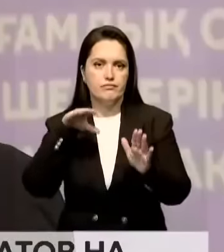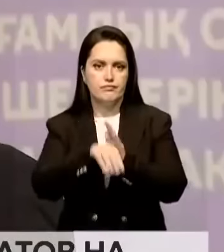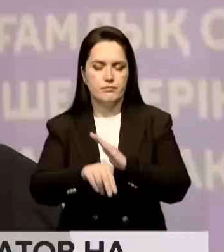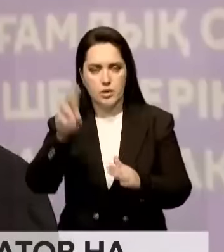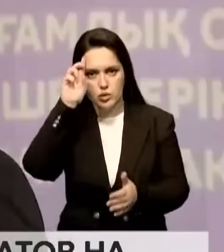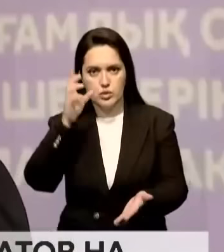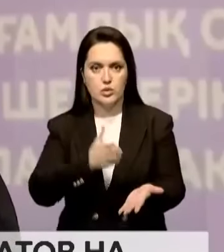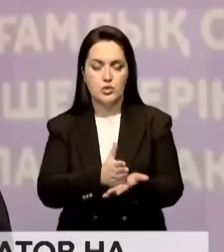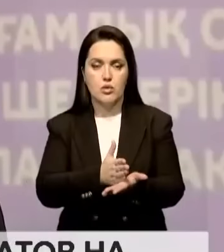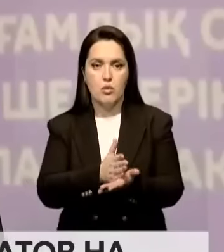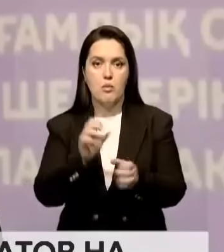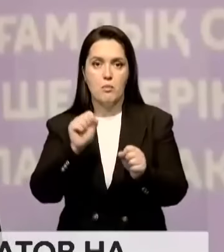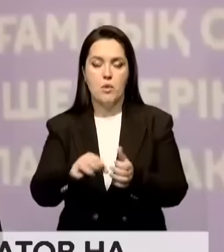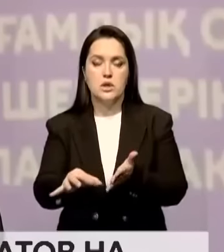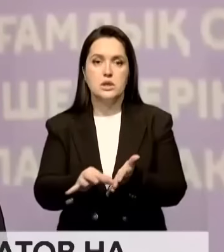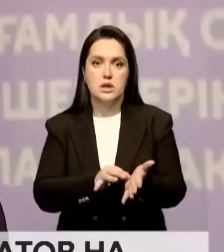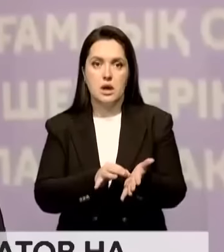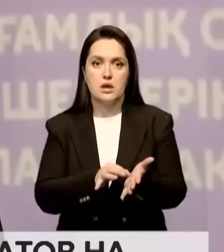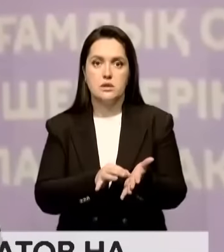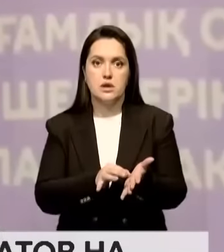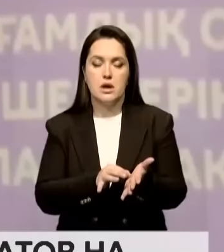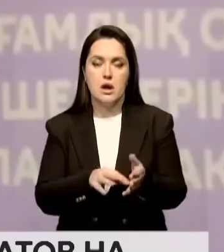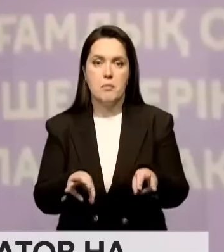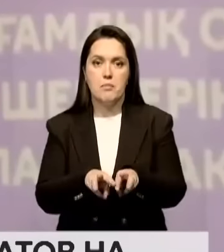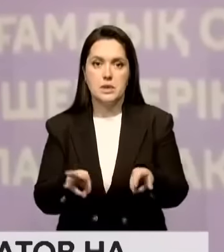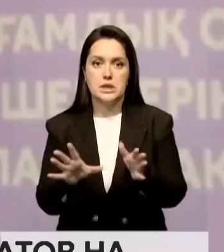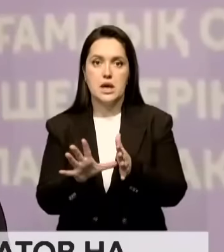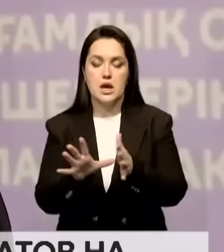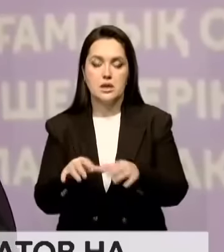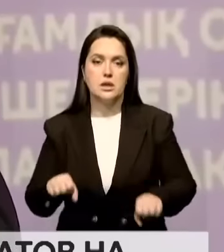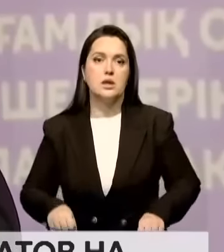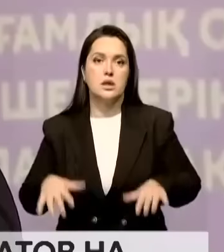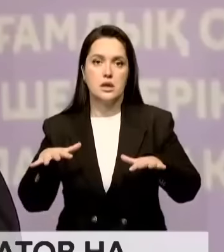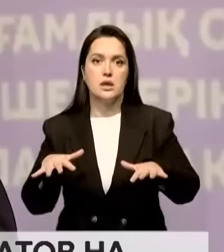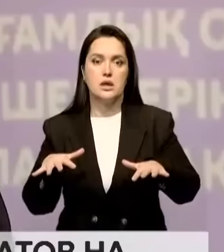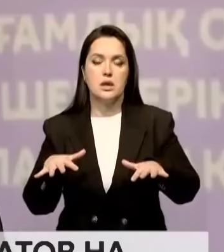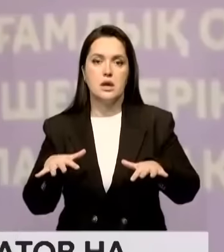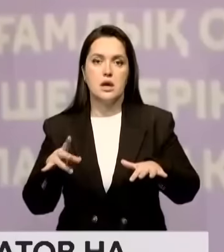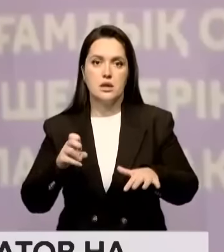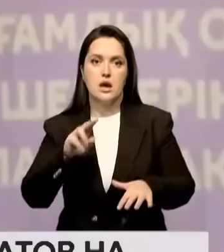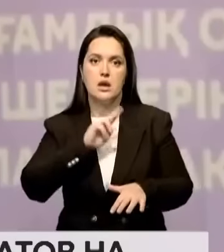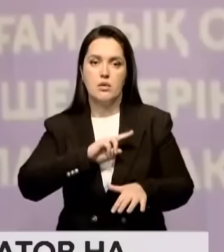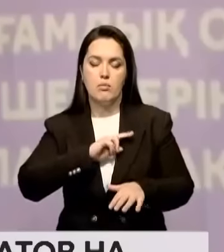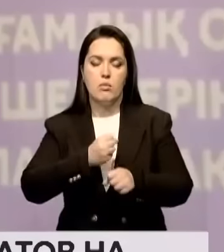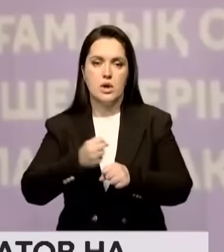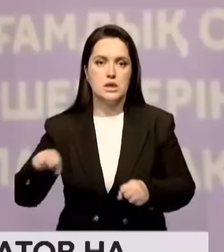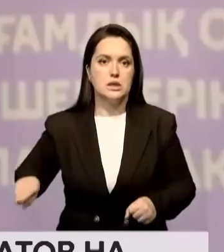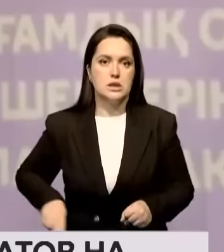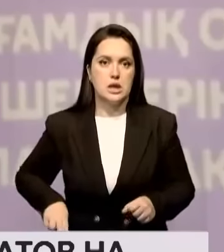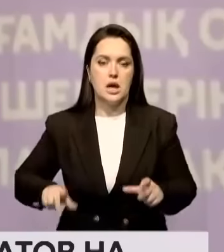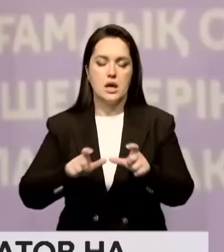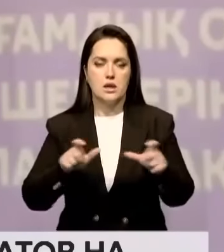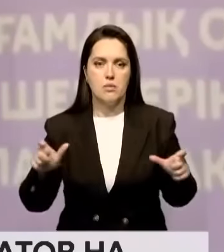службе. То есть вы можете сразу зайти, допустим, в Министерство энергетики на должность директора департамента при условии